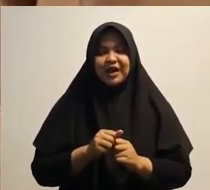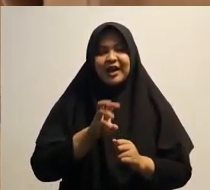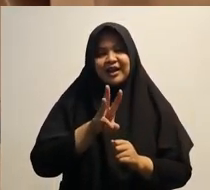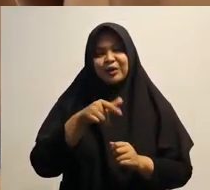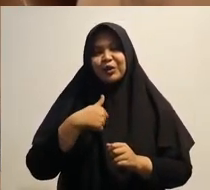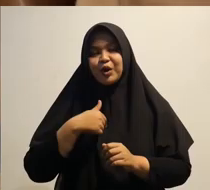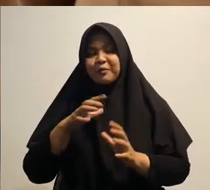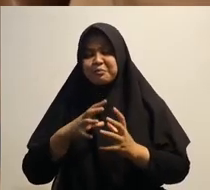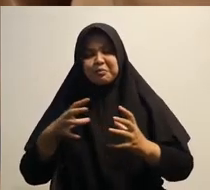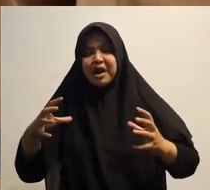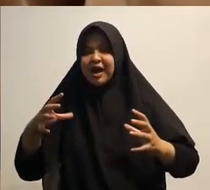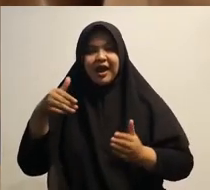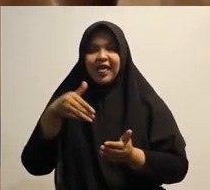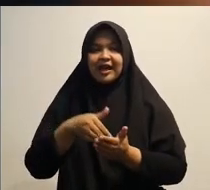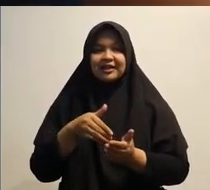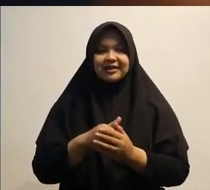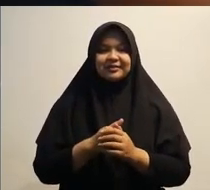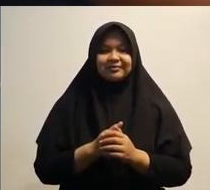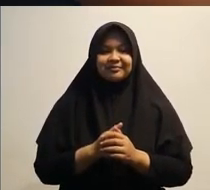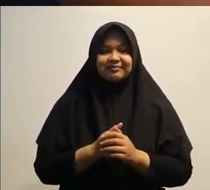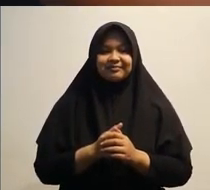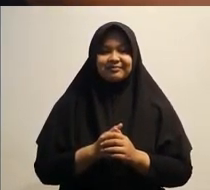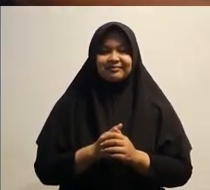Biasan dinding. Oh, acara buat miris. Karena yang udah tidak dipakai. Jadi